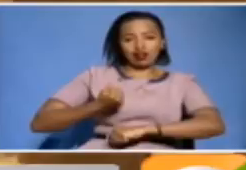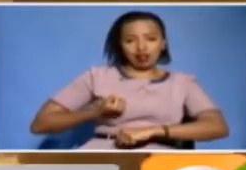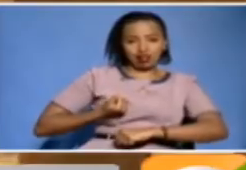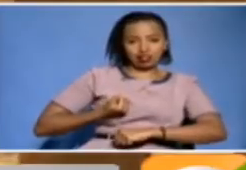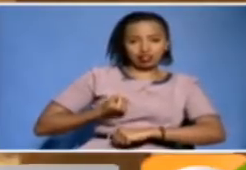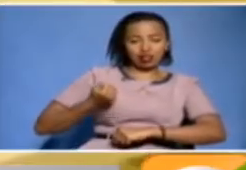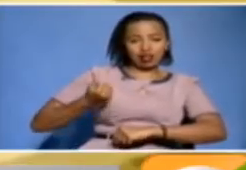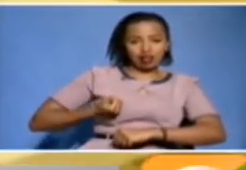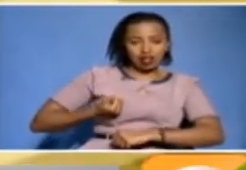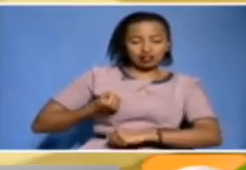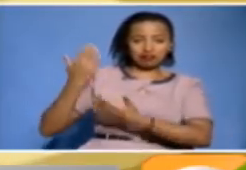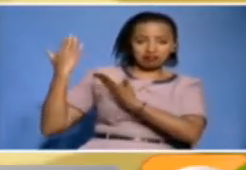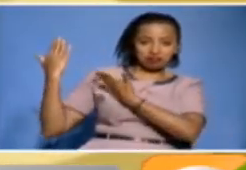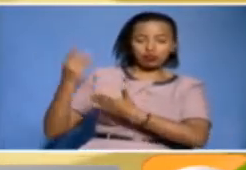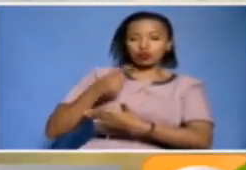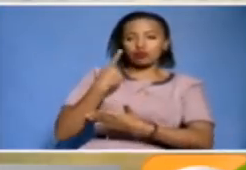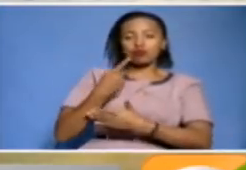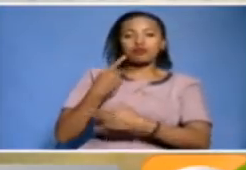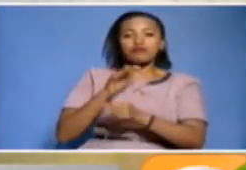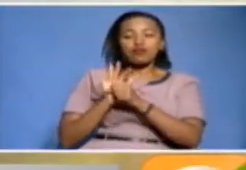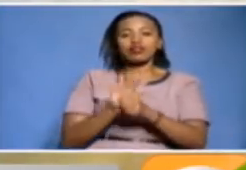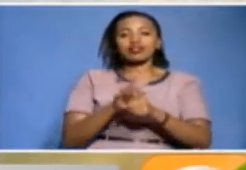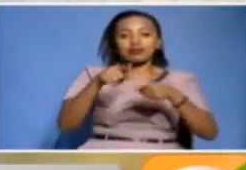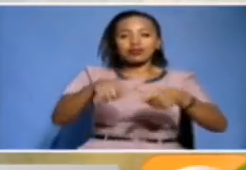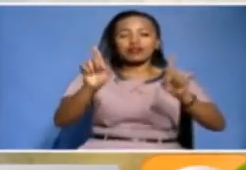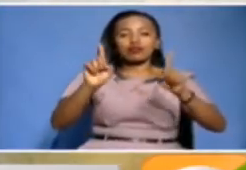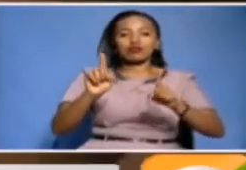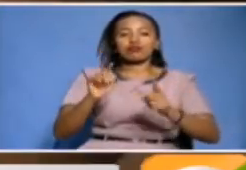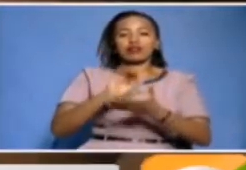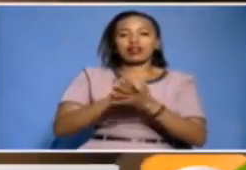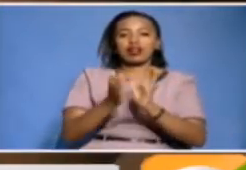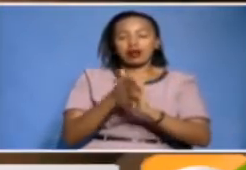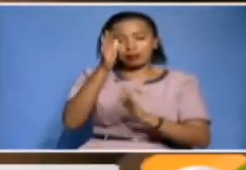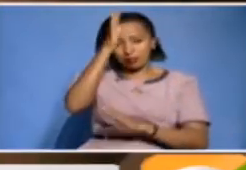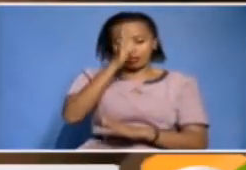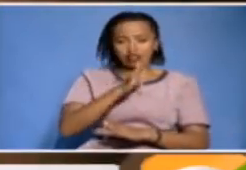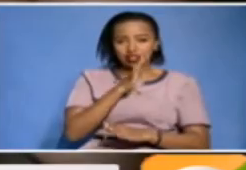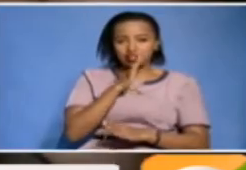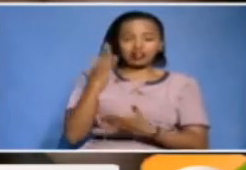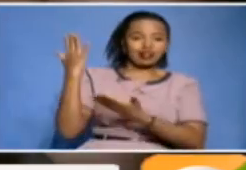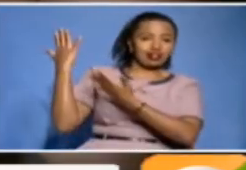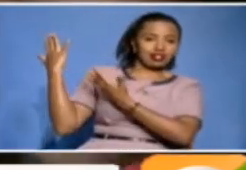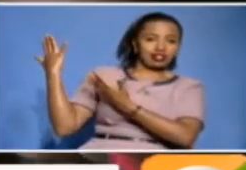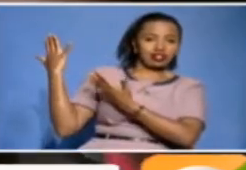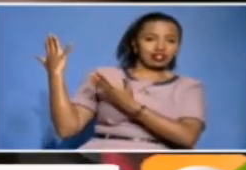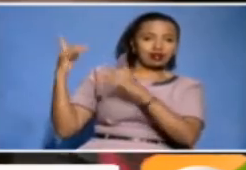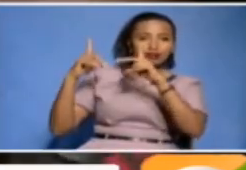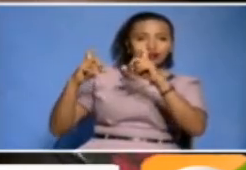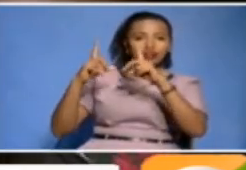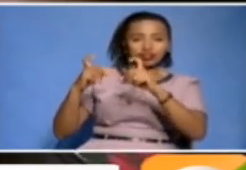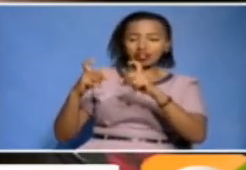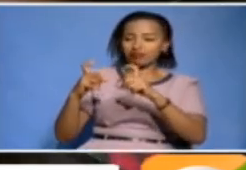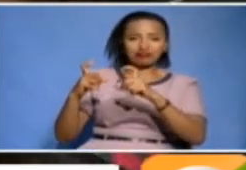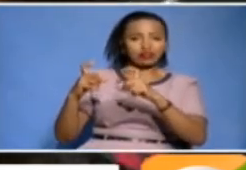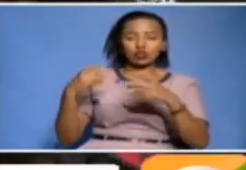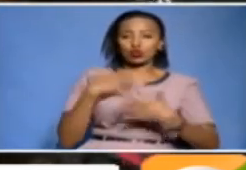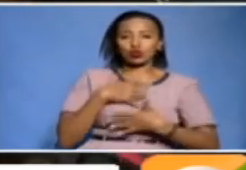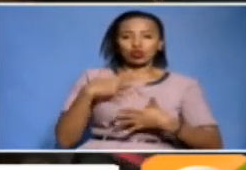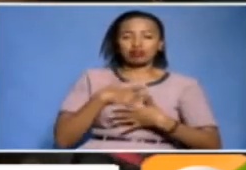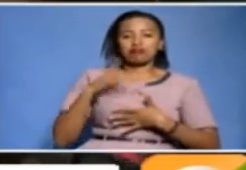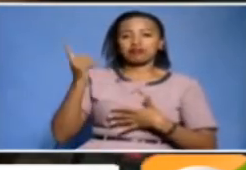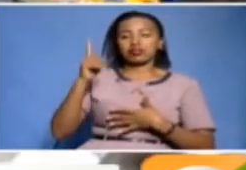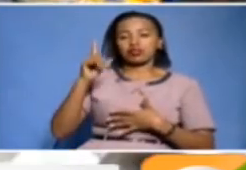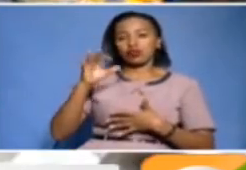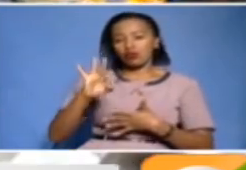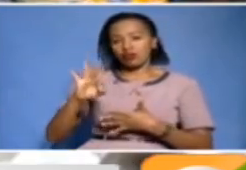ambao wamelazimika kuwa wazazi wakiwa na umri mdogo. Taswira hii ya kusikitisha ikiwa lazimu wadau wa elimu, akiwamo waziri wa elimu